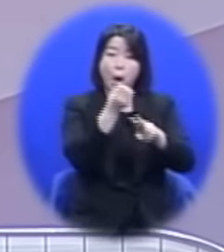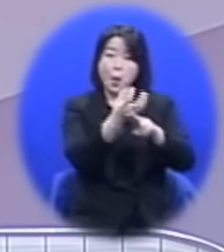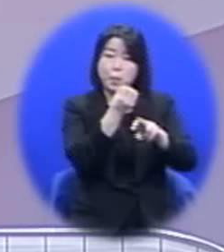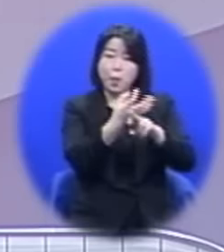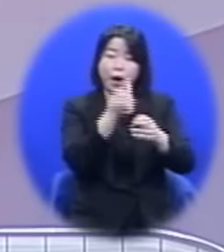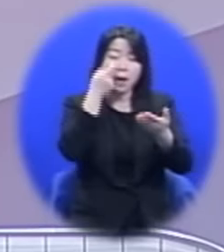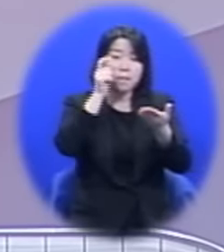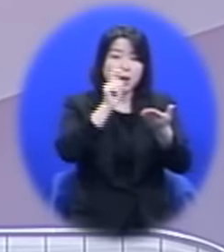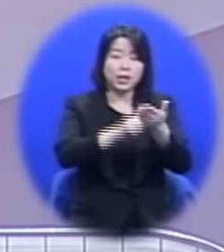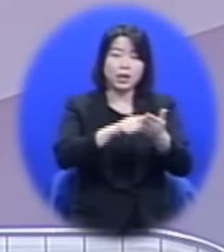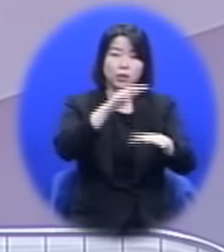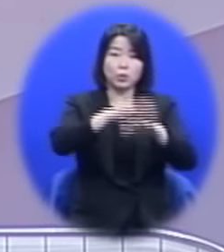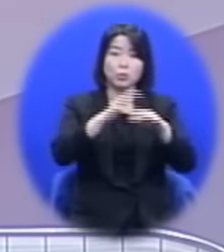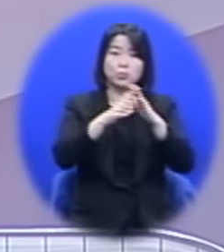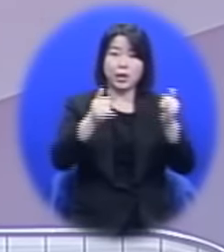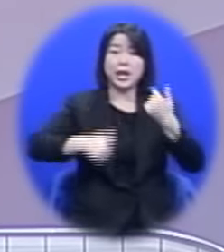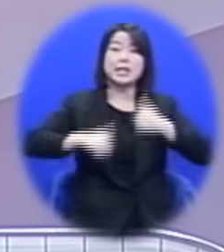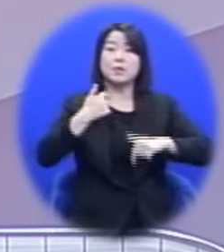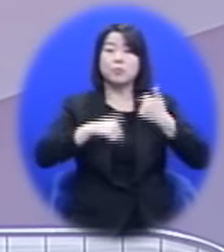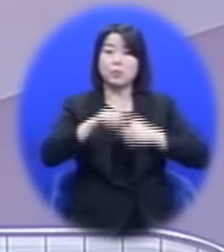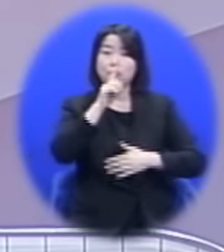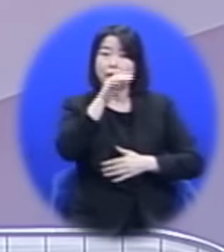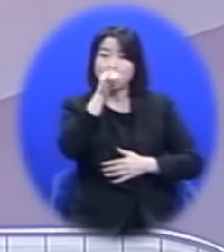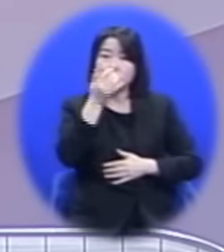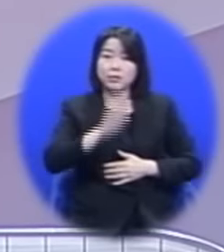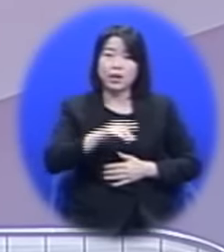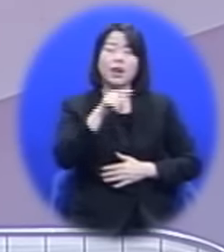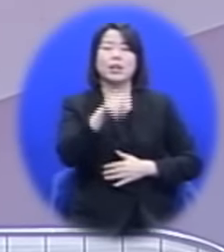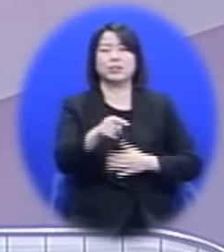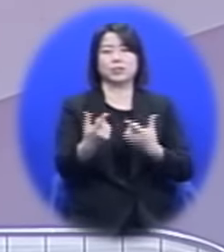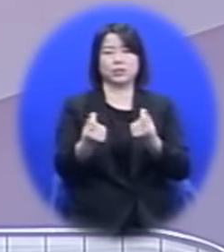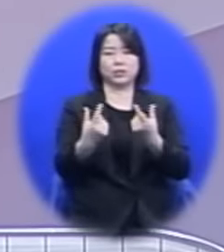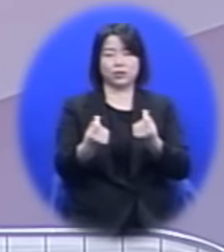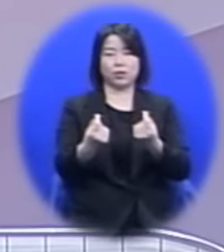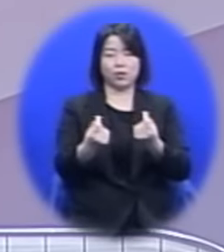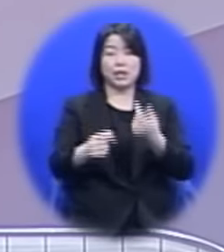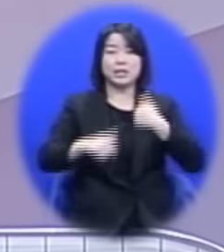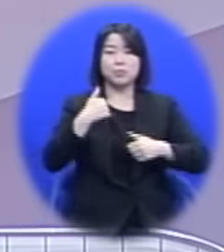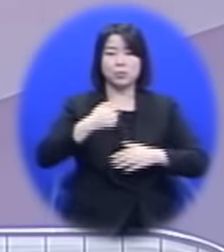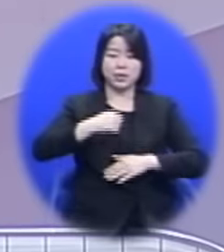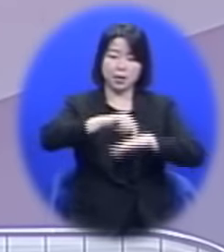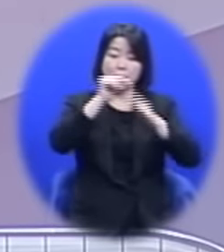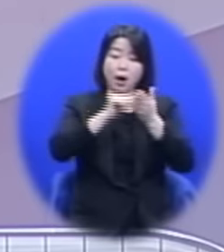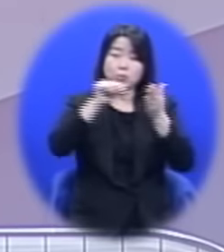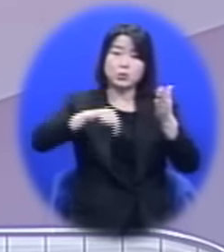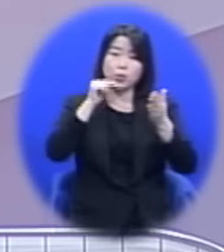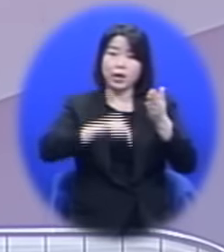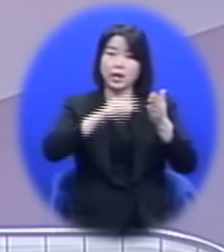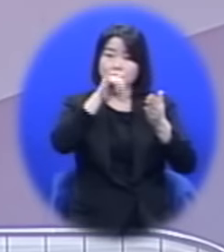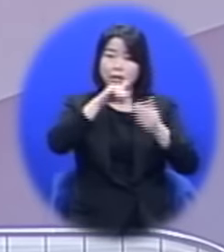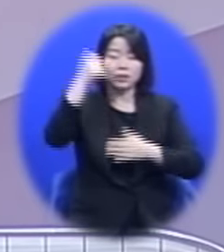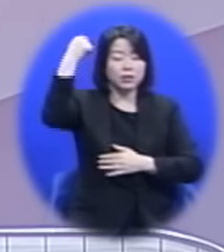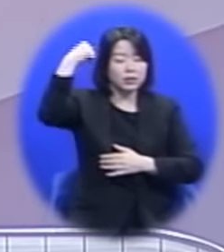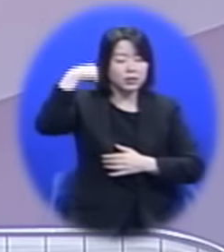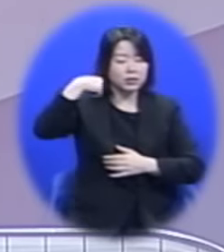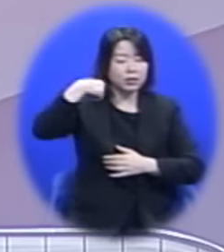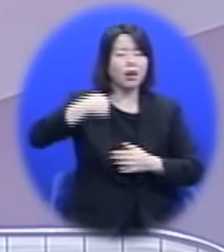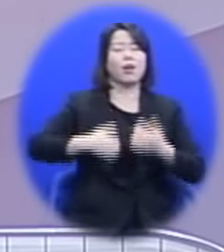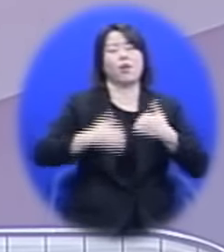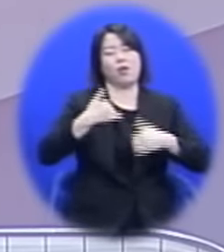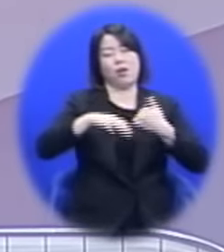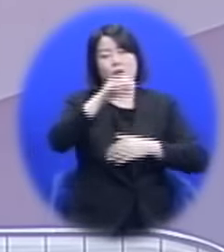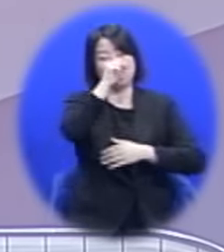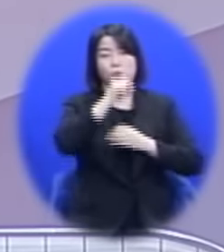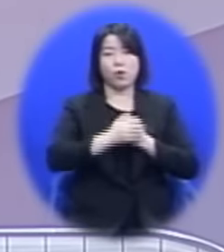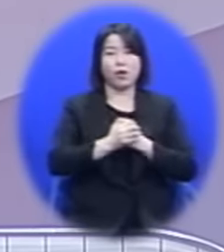농부의 기쁨이라고 그랬는데 그런 기쁨이 제 마음속에 있다는 것이 느껴졌어요. 그